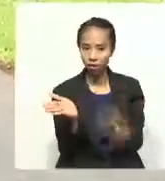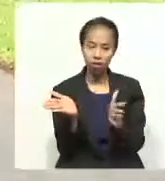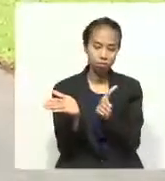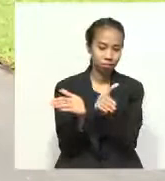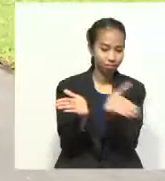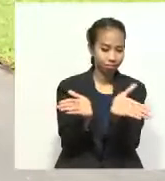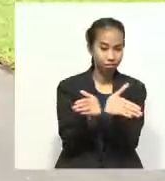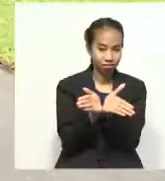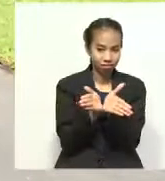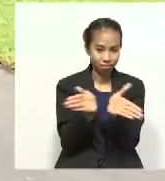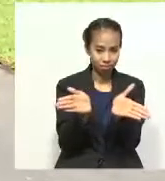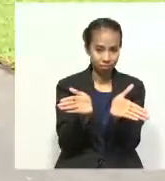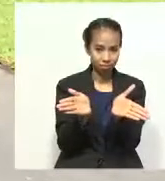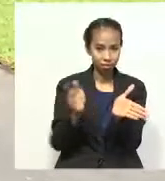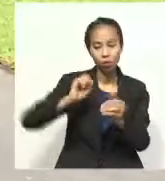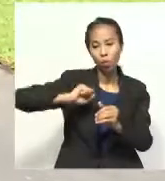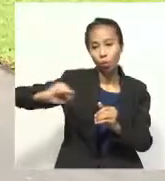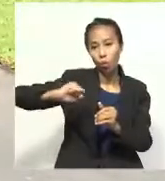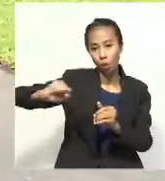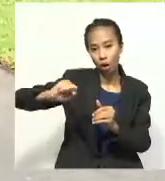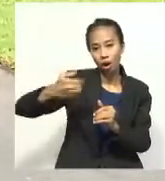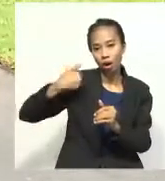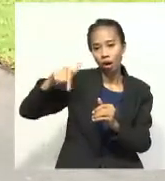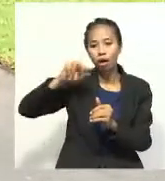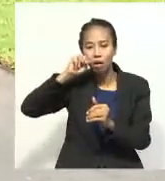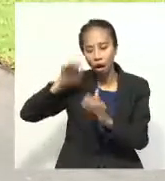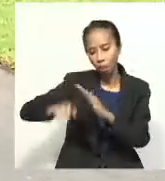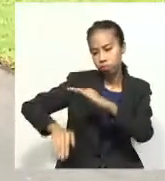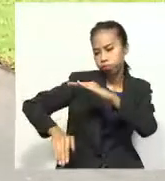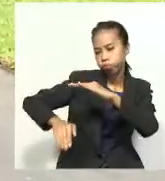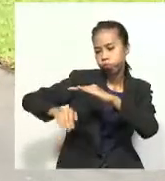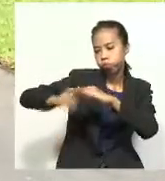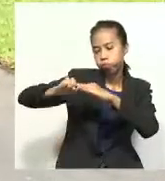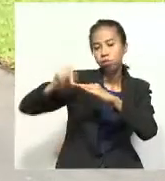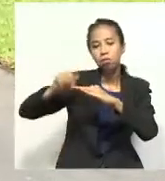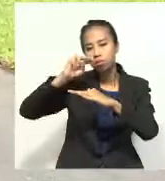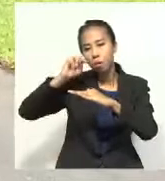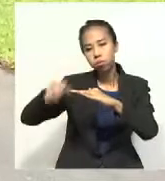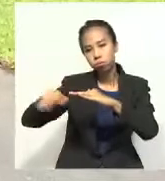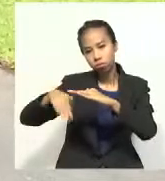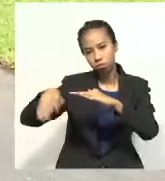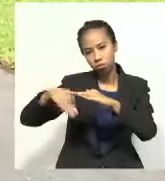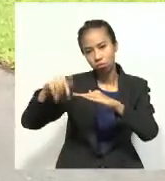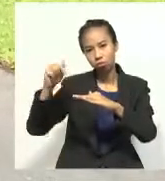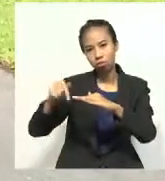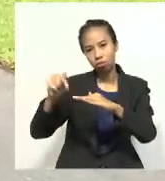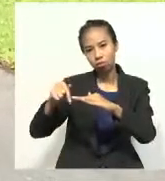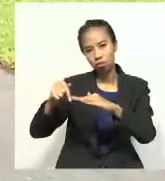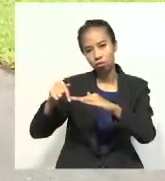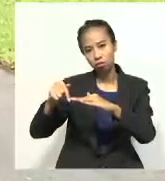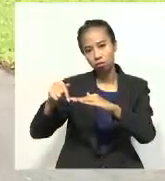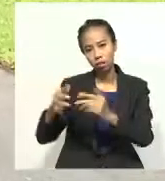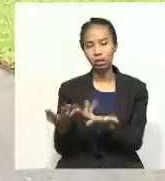แยกซ้ายแยกขวาจะเป็นโถงที่มีน้ำเต็มเรานักทางทีมสำรวจเขาเรียกว่ามัง